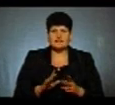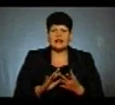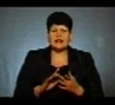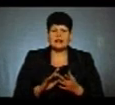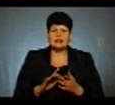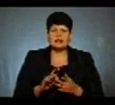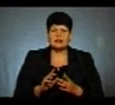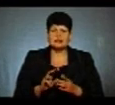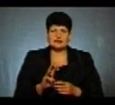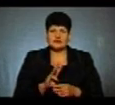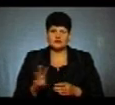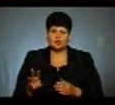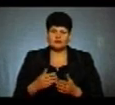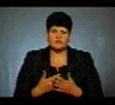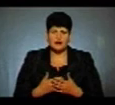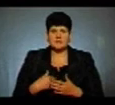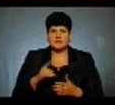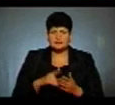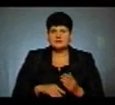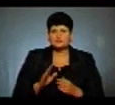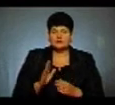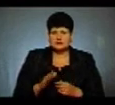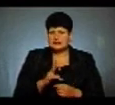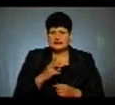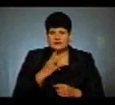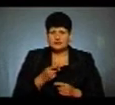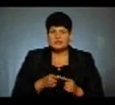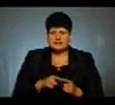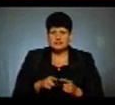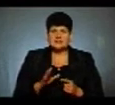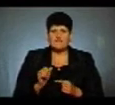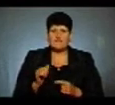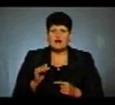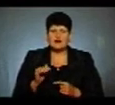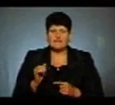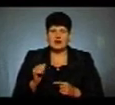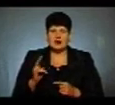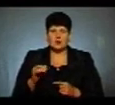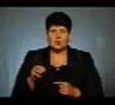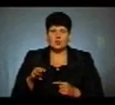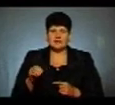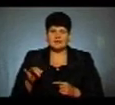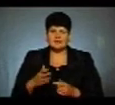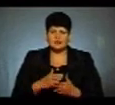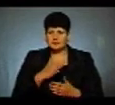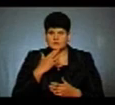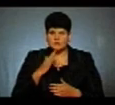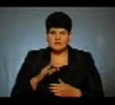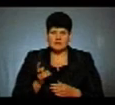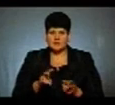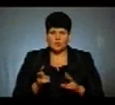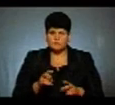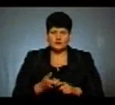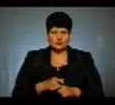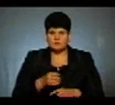проте надіємося, що скоро буде. Незважаючи на те, що це факультатив, є достатньо дітей, які ходять, яким